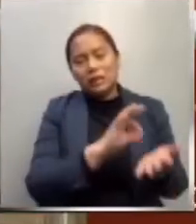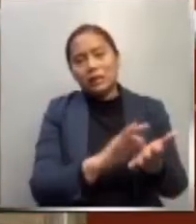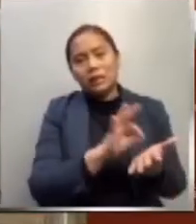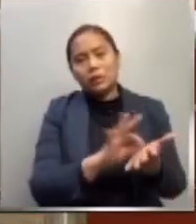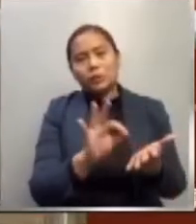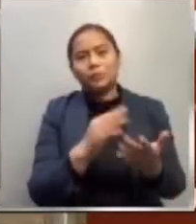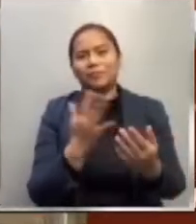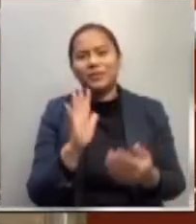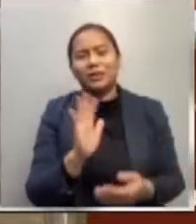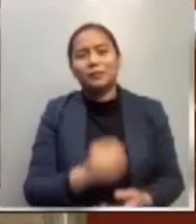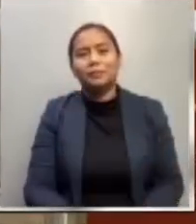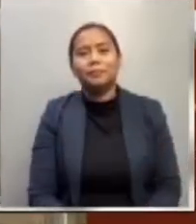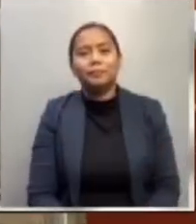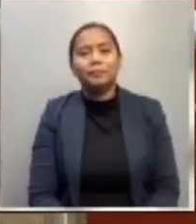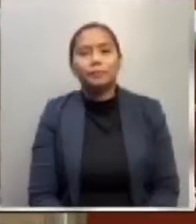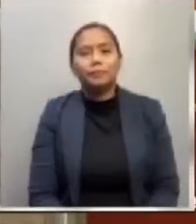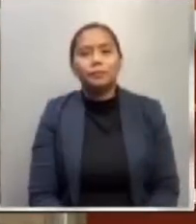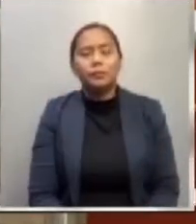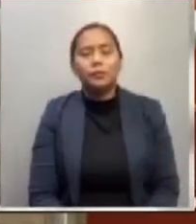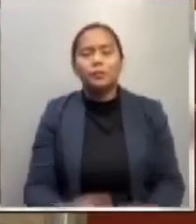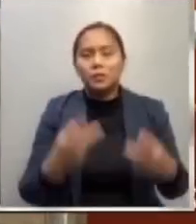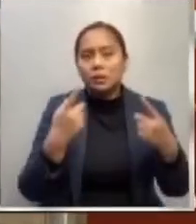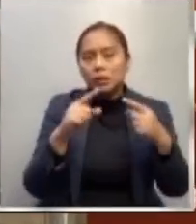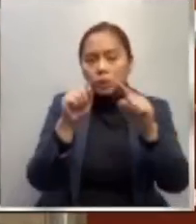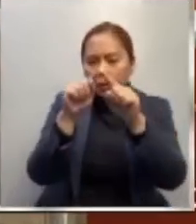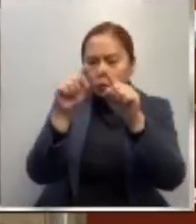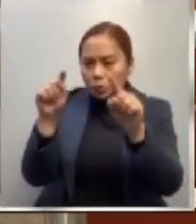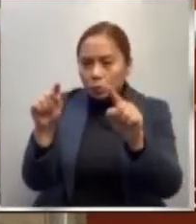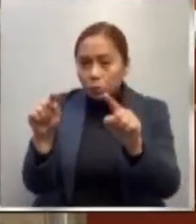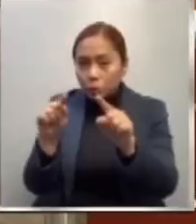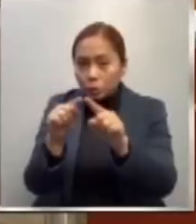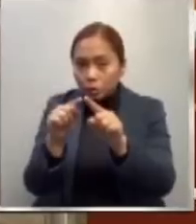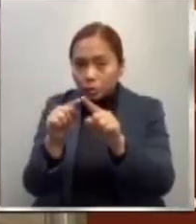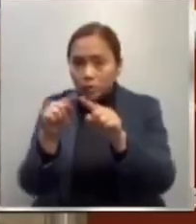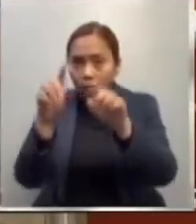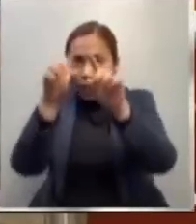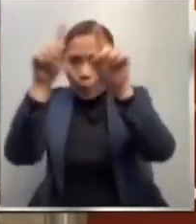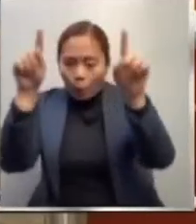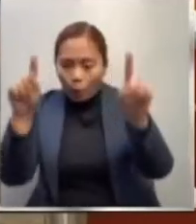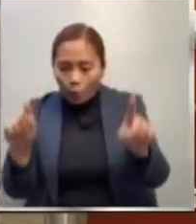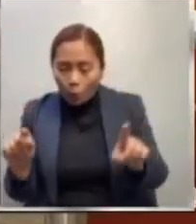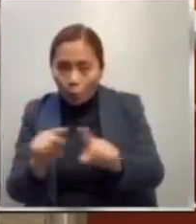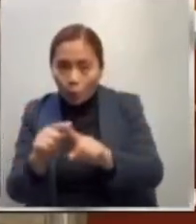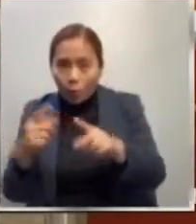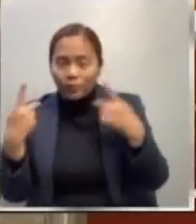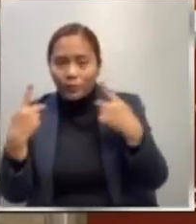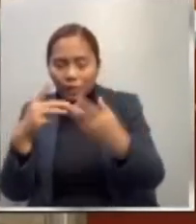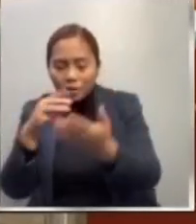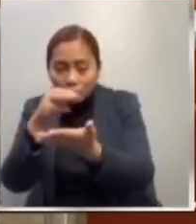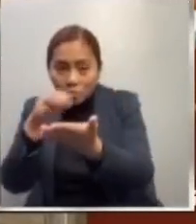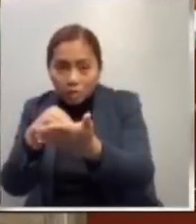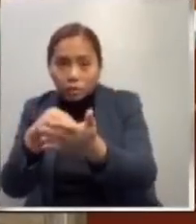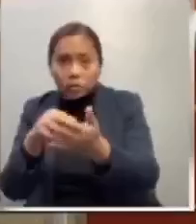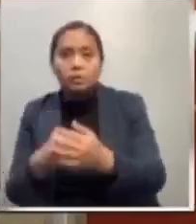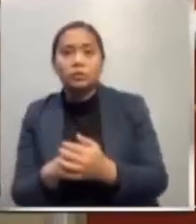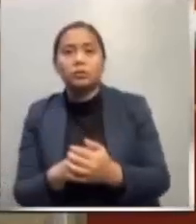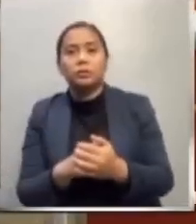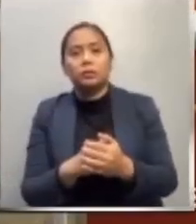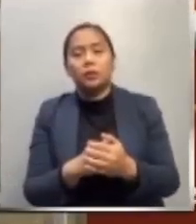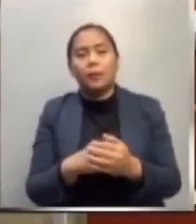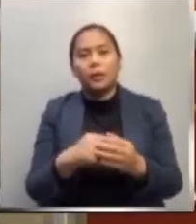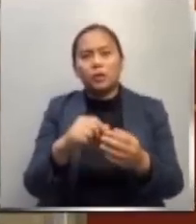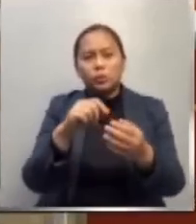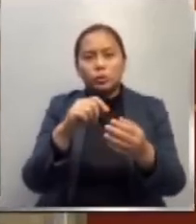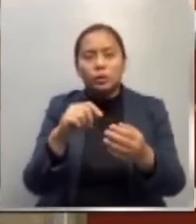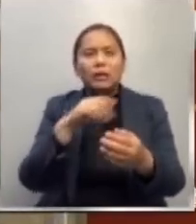yung squares na itim sa gilid ng balota, yung sa border ng balota, timing marks 'yon, Mel. Kapag 'yon tinamaan ng smudge o ink